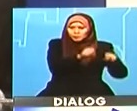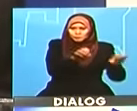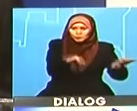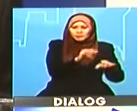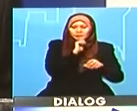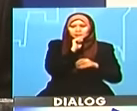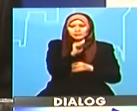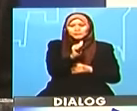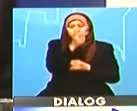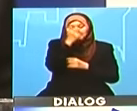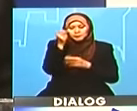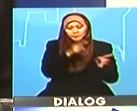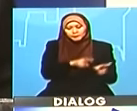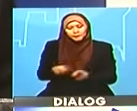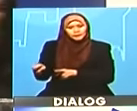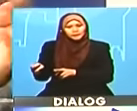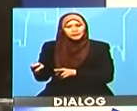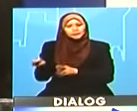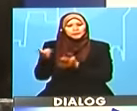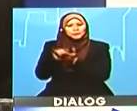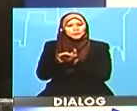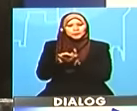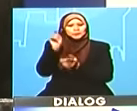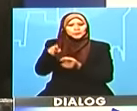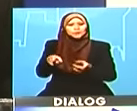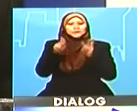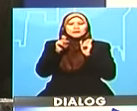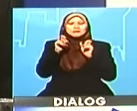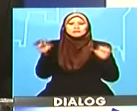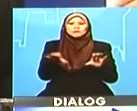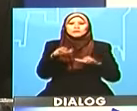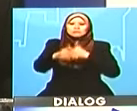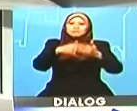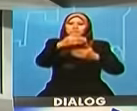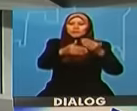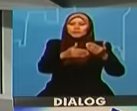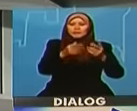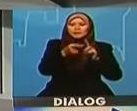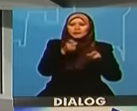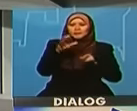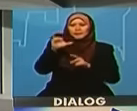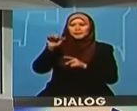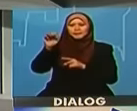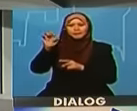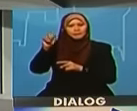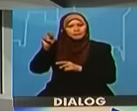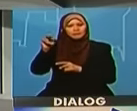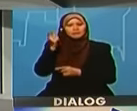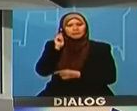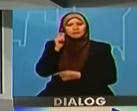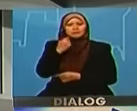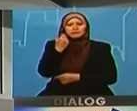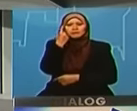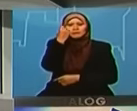Kerana plan resinisasi ini mesti dilaksanakan segera. Mm-hmm. Datuk Seri, dari Cayman tu kita boleh faham. Kerana